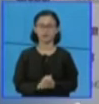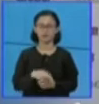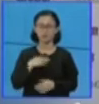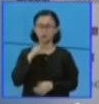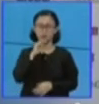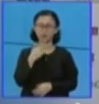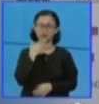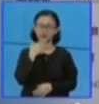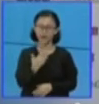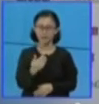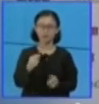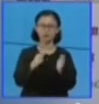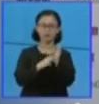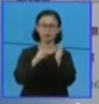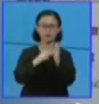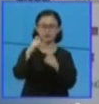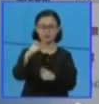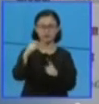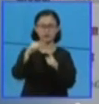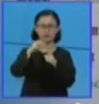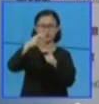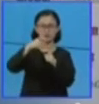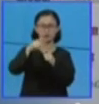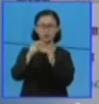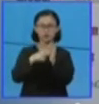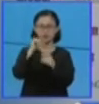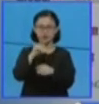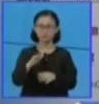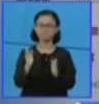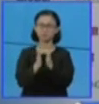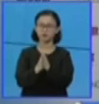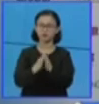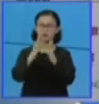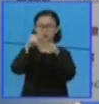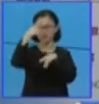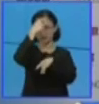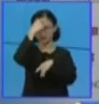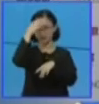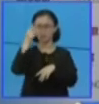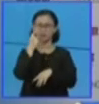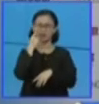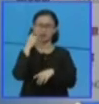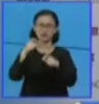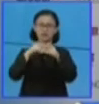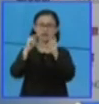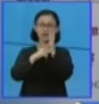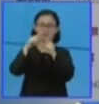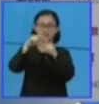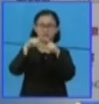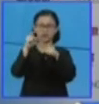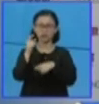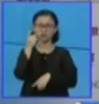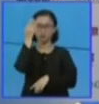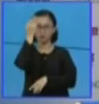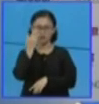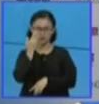terima kasih kepada MNC Peduli dan Rumah Sakit Mata Siantar atas bantuan operasi katarak gratis. Semoga